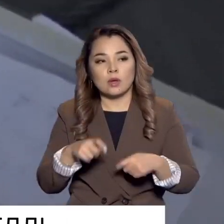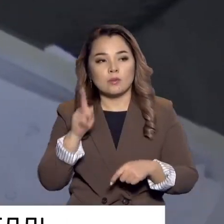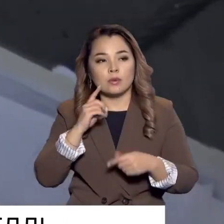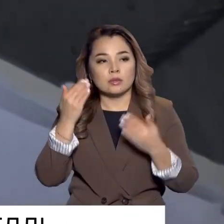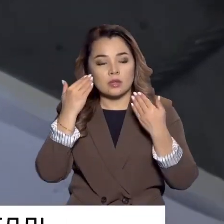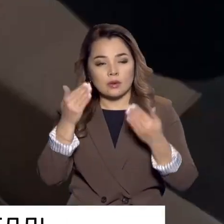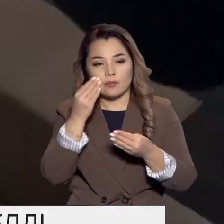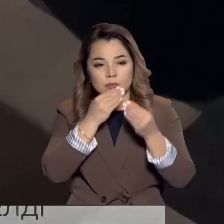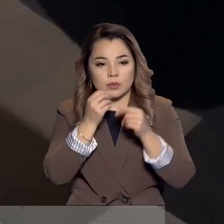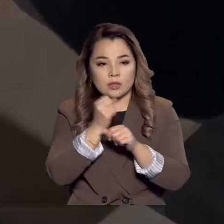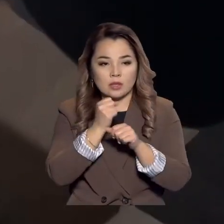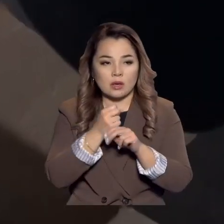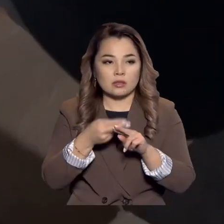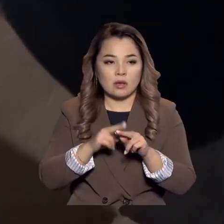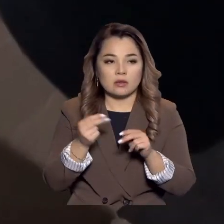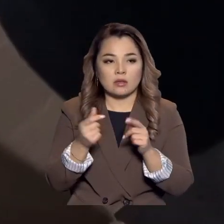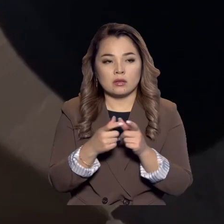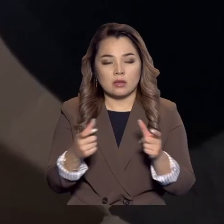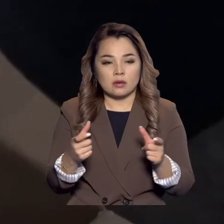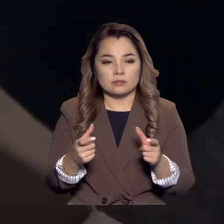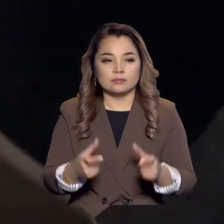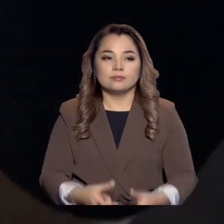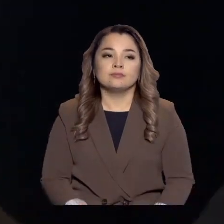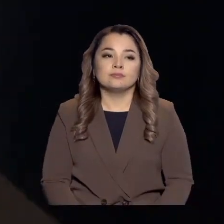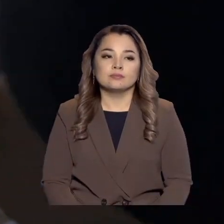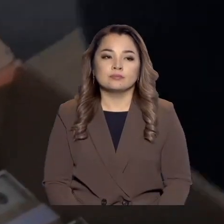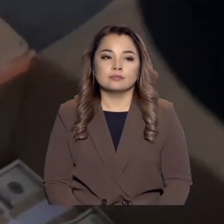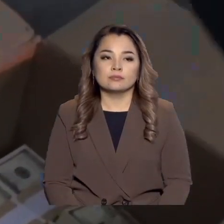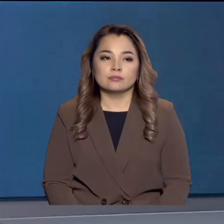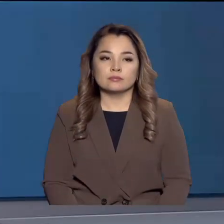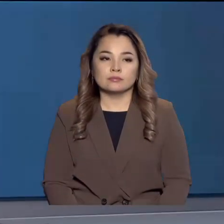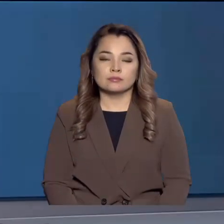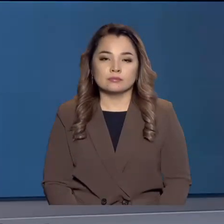әлі белгісіз, дейді ведомство өкілдері.